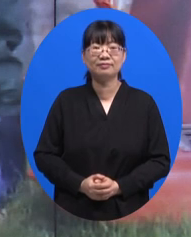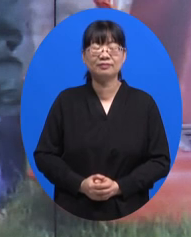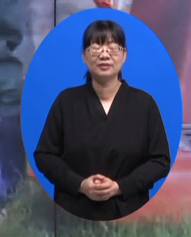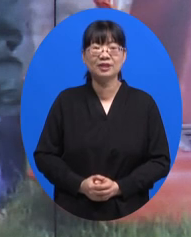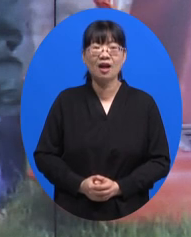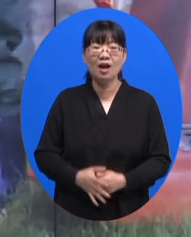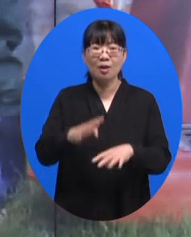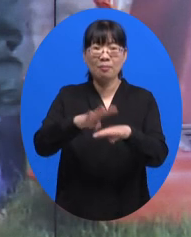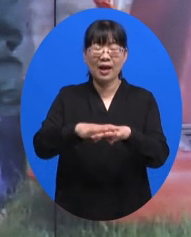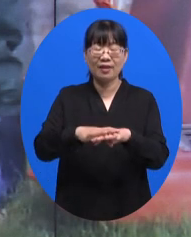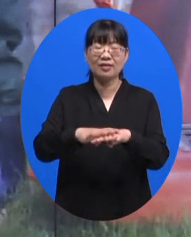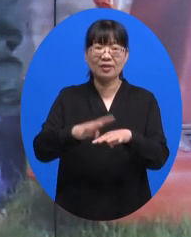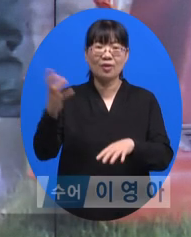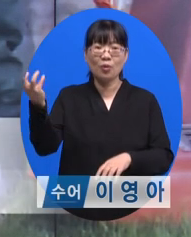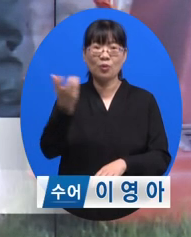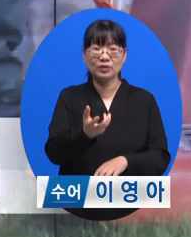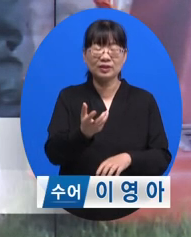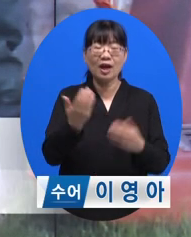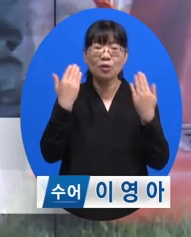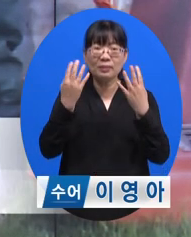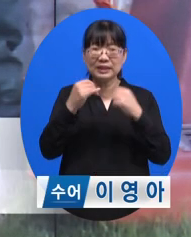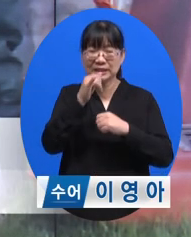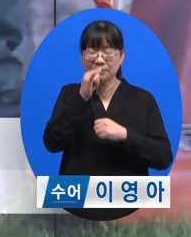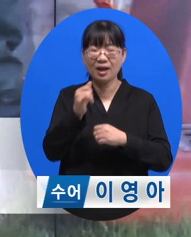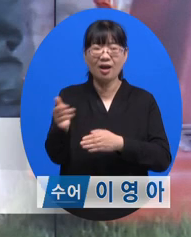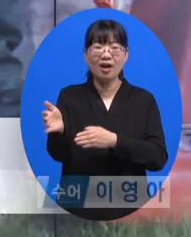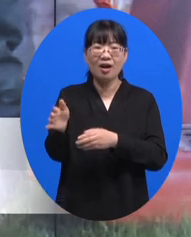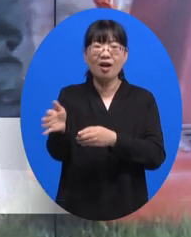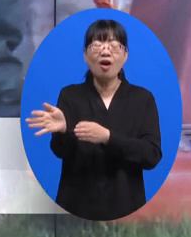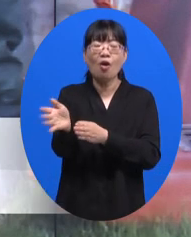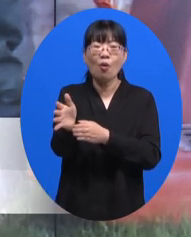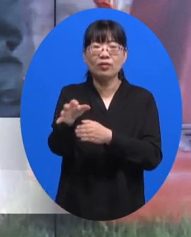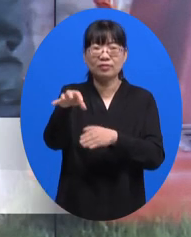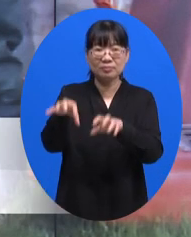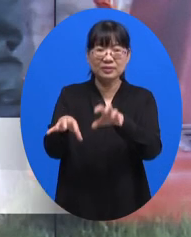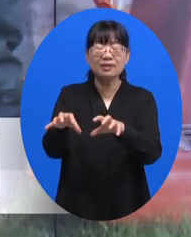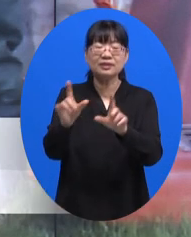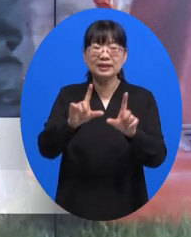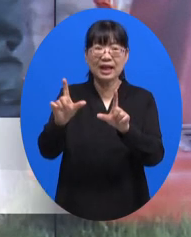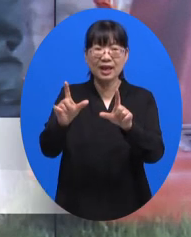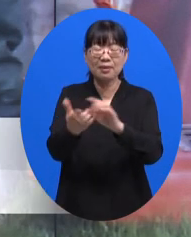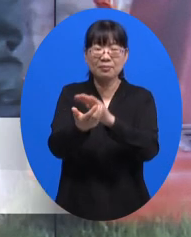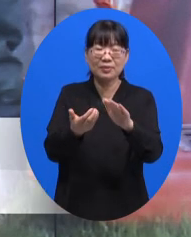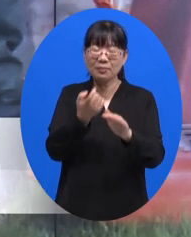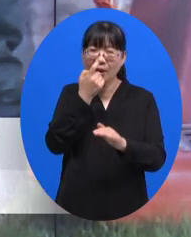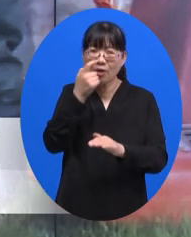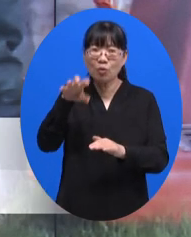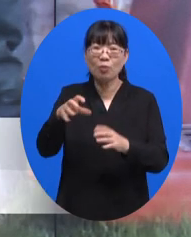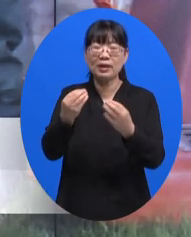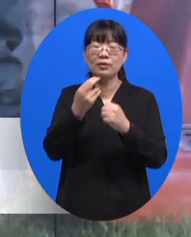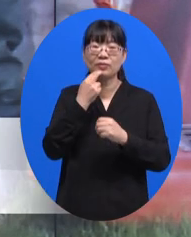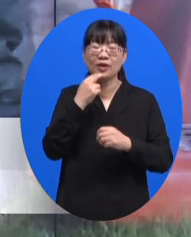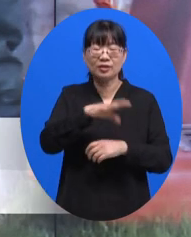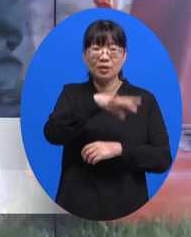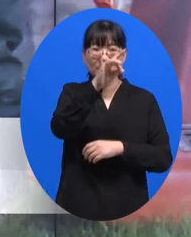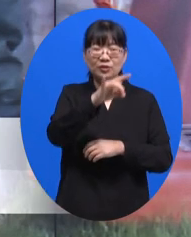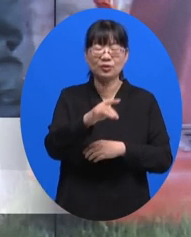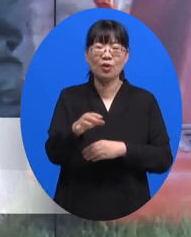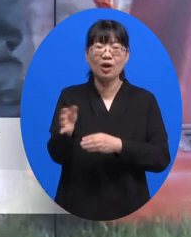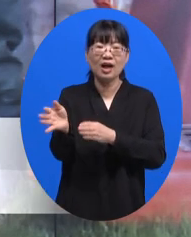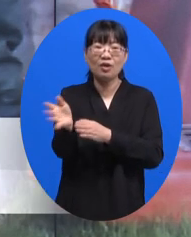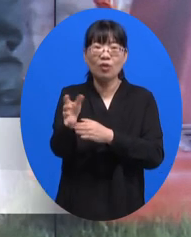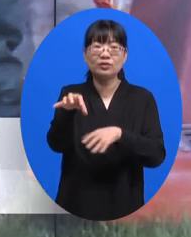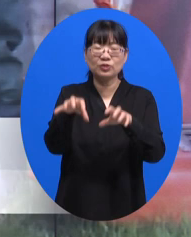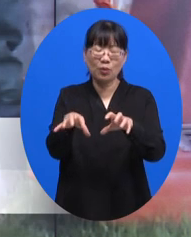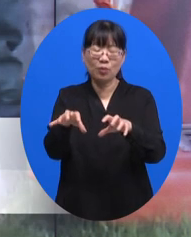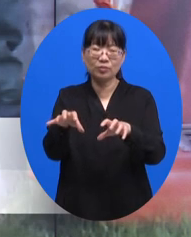귀농학교는 참 많은데 어촌생활 미리 배울 수 있는 데는 많지 않은 것 같습니다. 수도권에서 처음으로 경기도에 귀여학교가